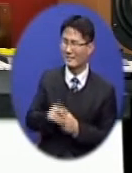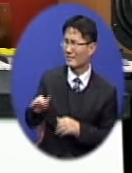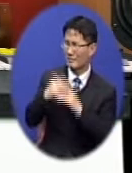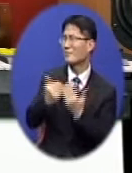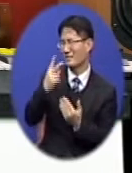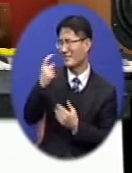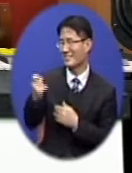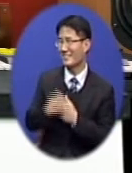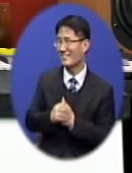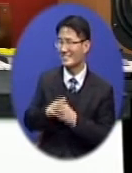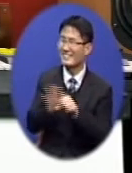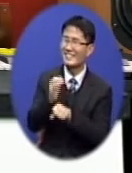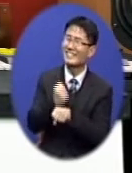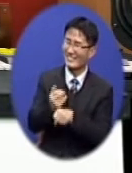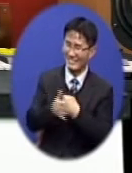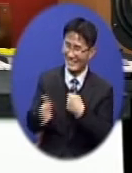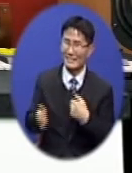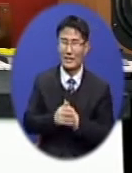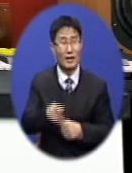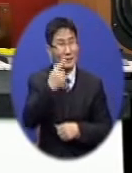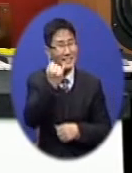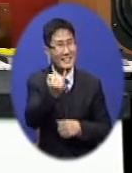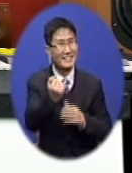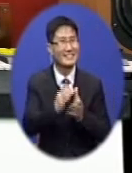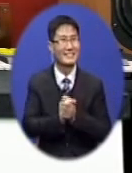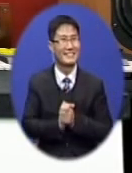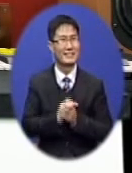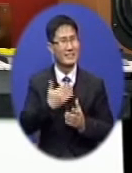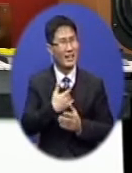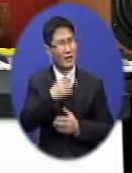네. 사랑하니까. 네. 네. 어머니. 네.